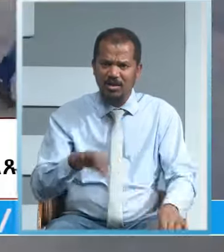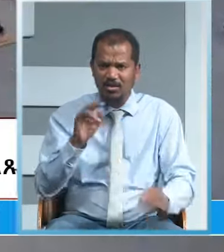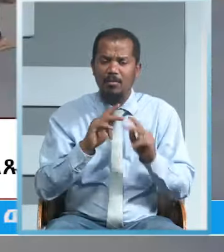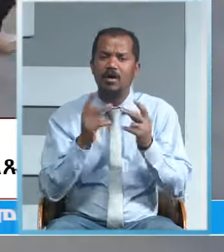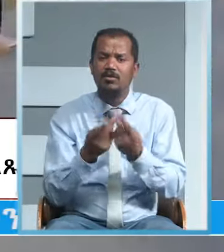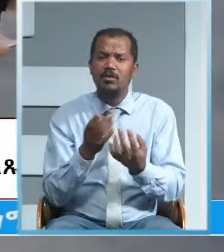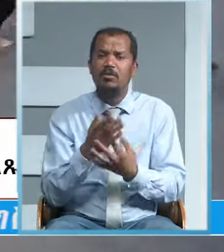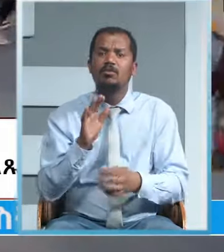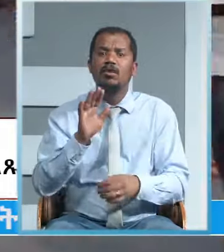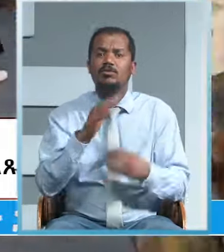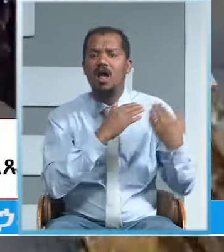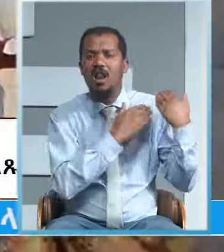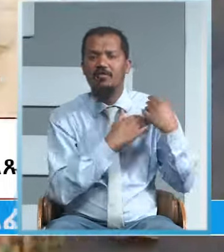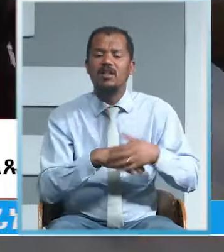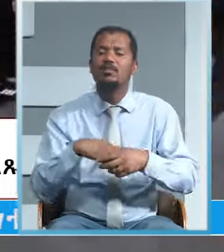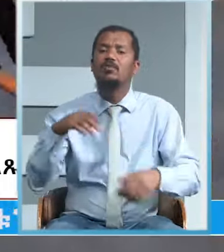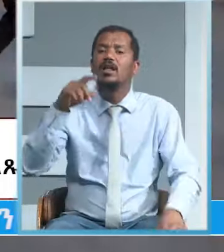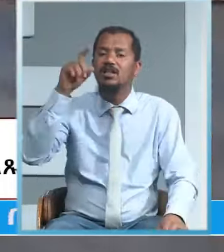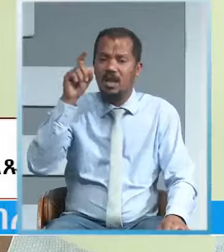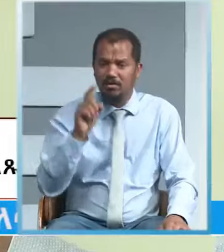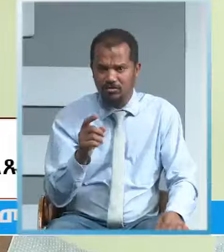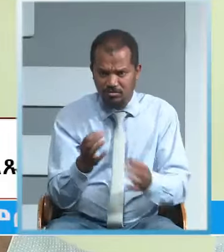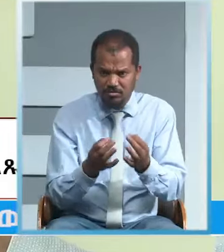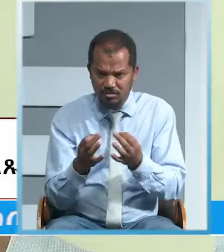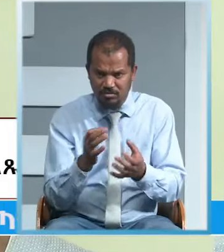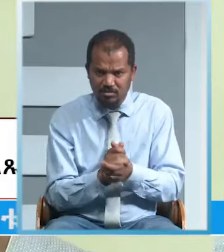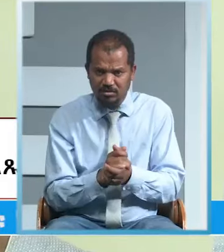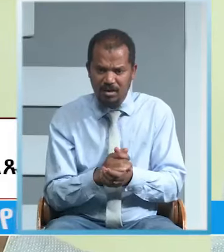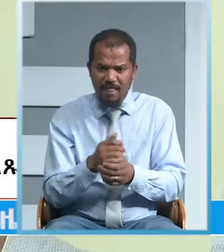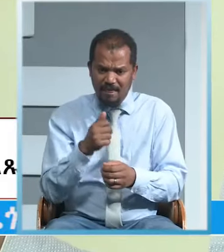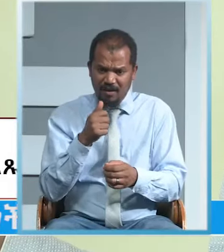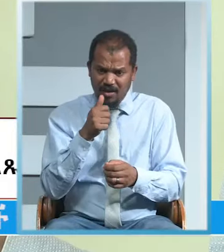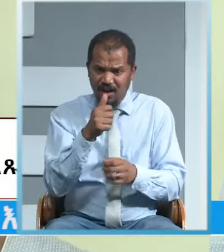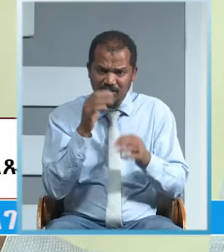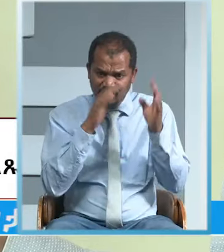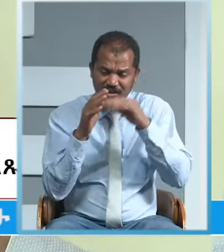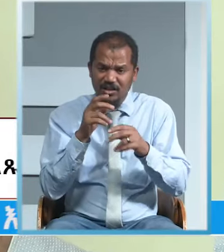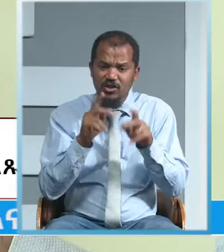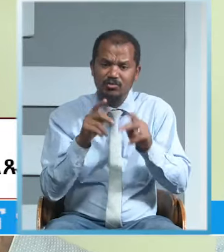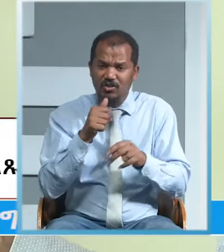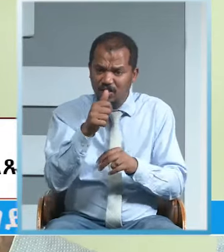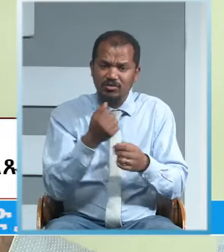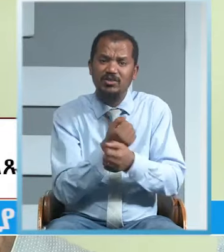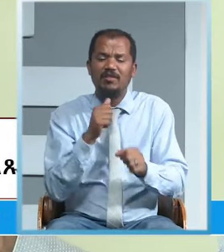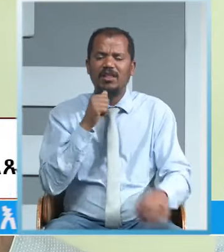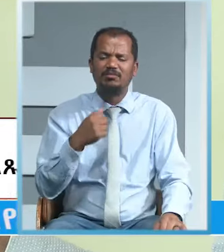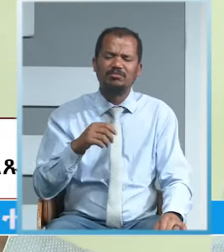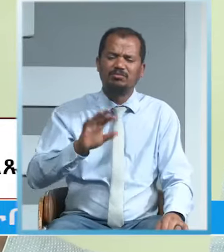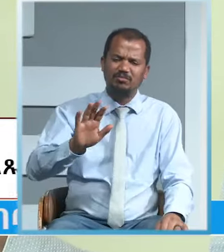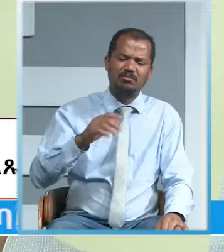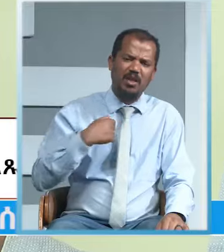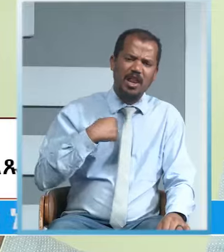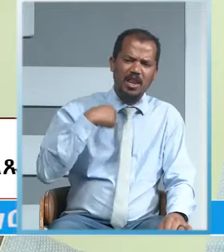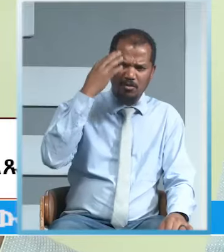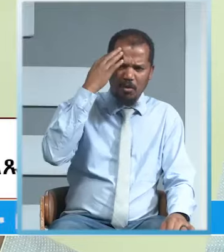ፓርቲዎች የበኩላቸውን ኃላፊነት መወጣት እንዳለባቸው ገልጸዋል። የራሱ ችግር ህዝቡ ራሱ እንዳይፈታ እኔ ነው የማውቅልህ፣ እኔ ነው